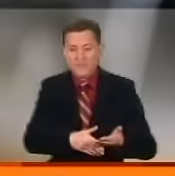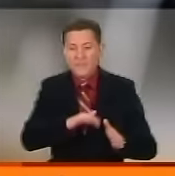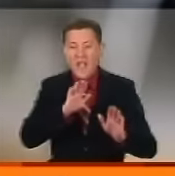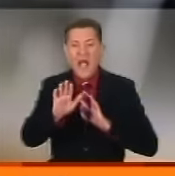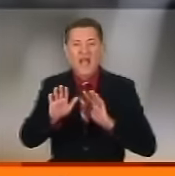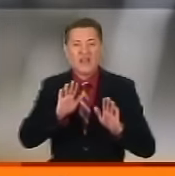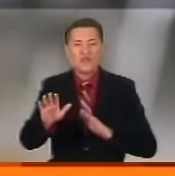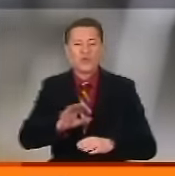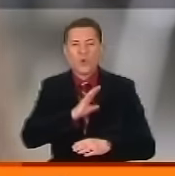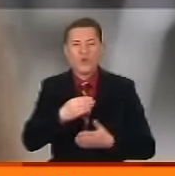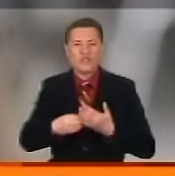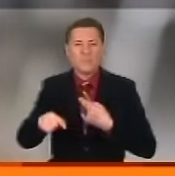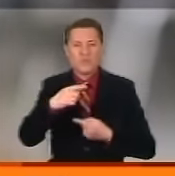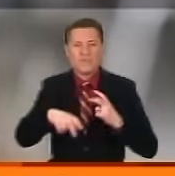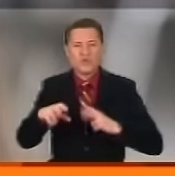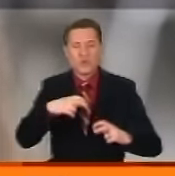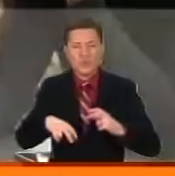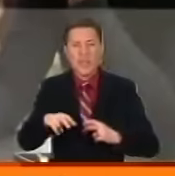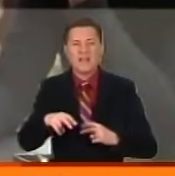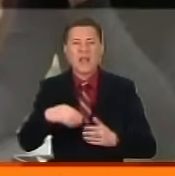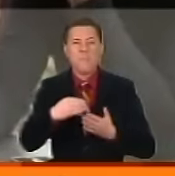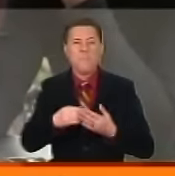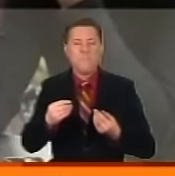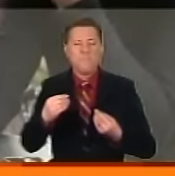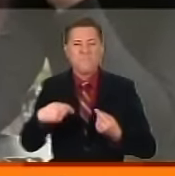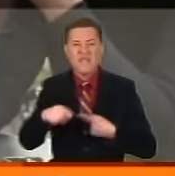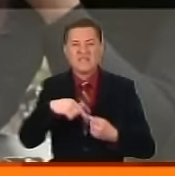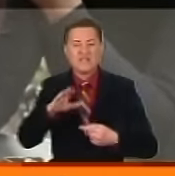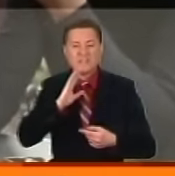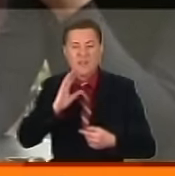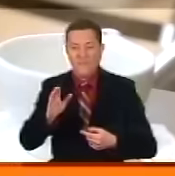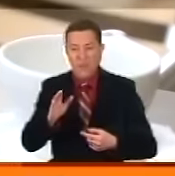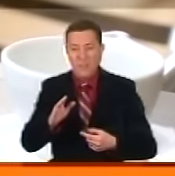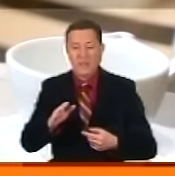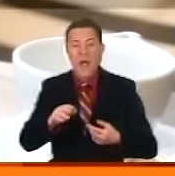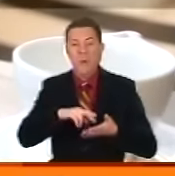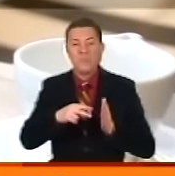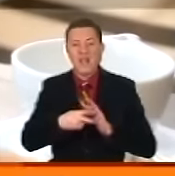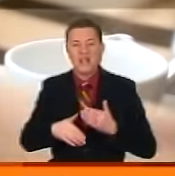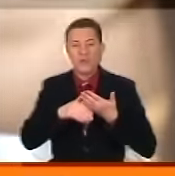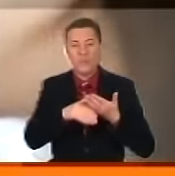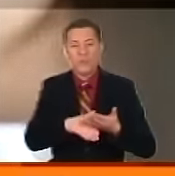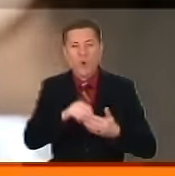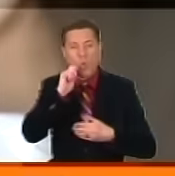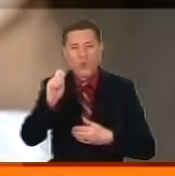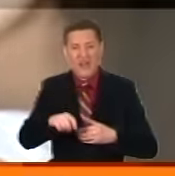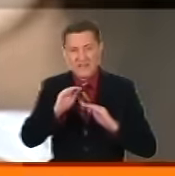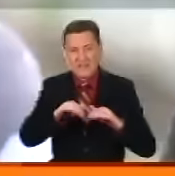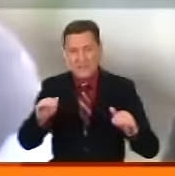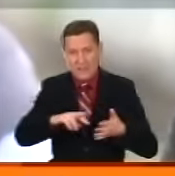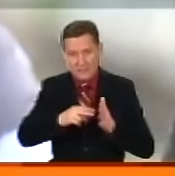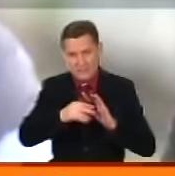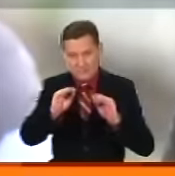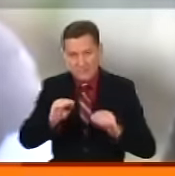Режисер, колишній підприємець, студент та бізнесвумен на екрані їхнього лептопа – план допомоги українським дітям, хворим на лейкемію. Та